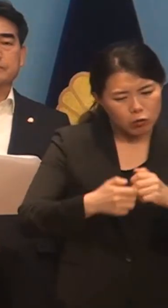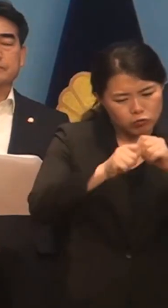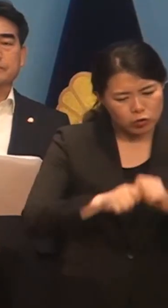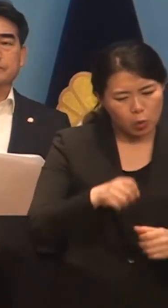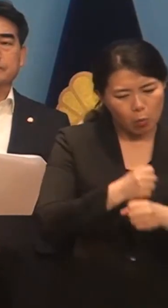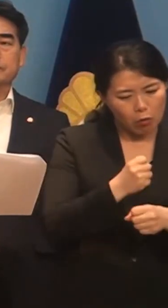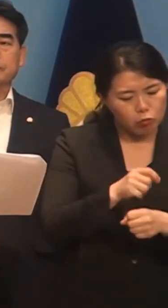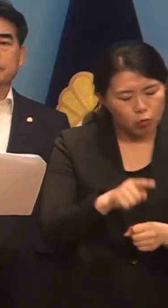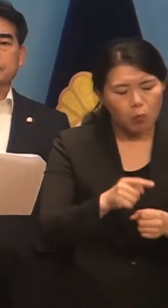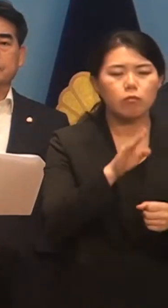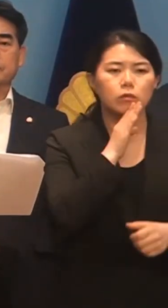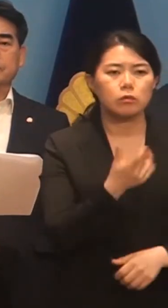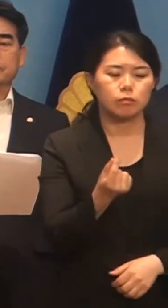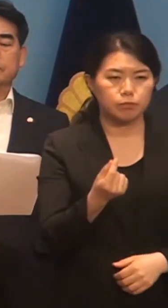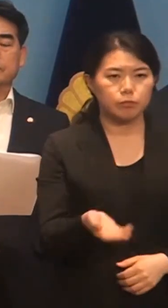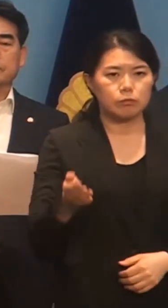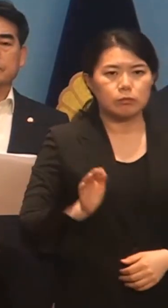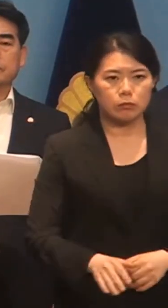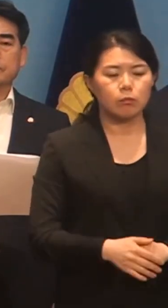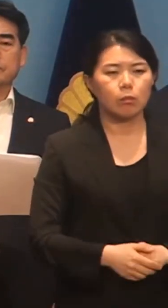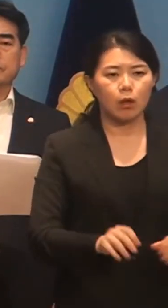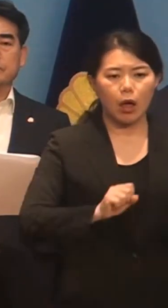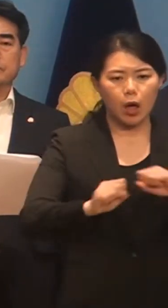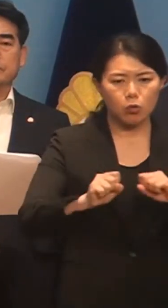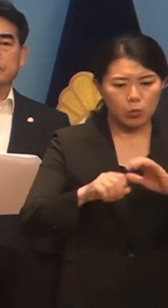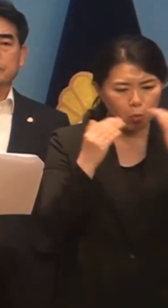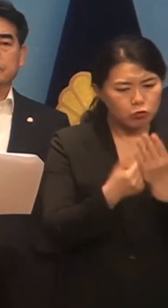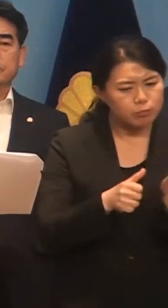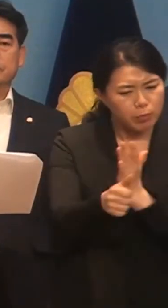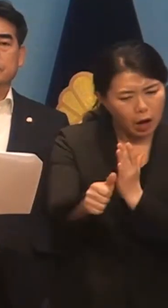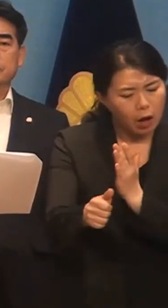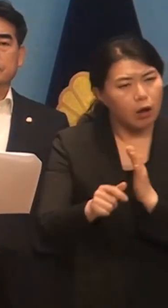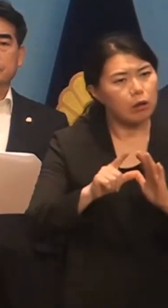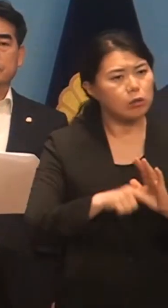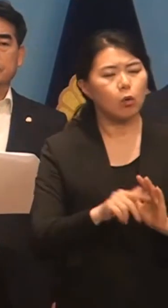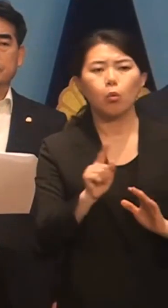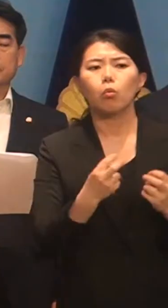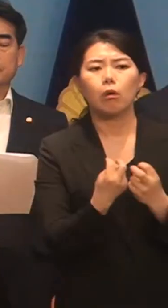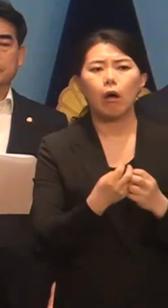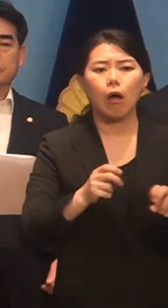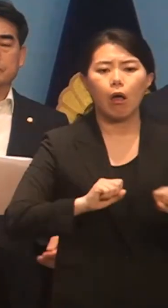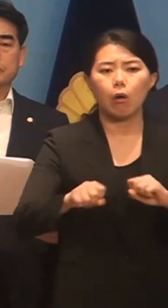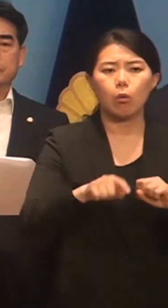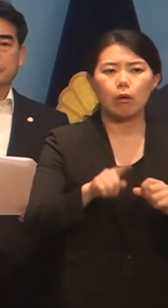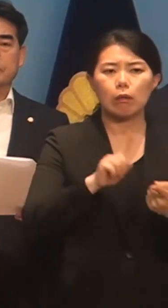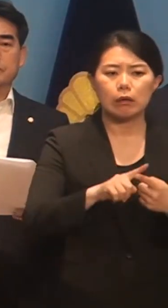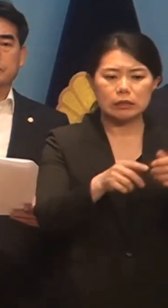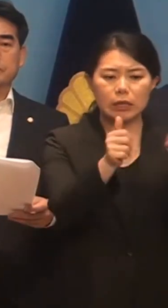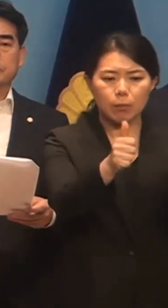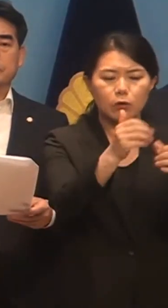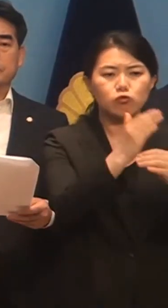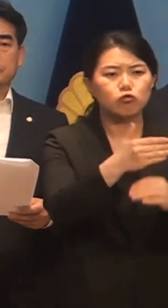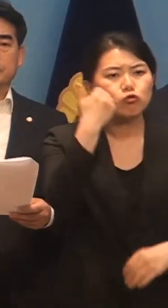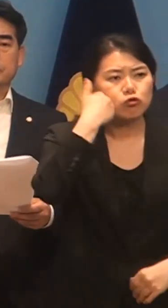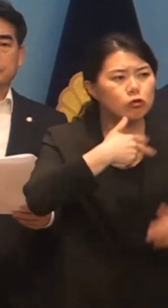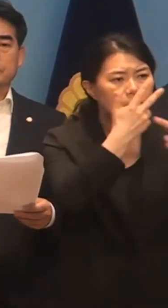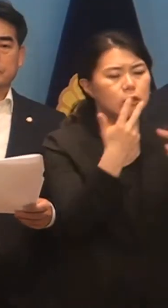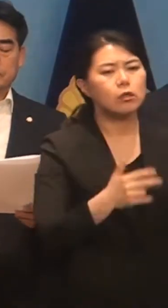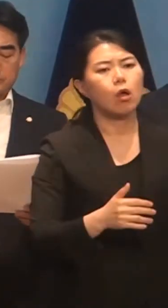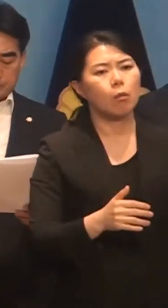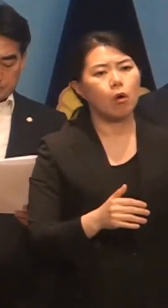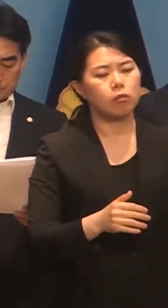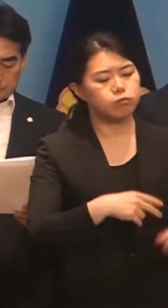타당할 것입니다. 그럼에도 불구하고 행위 자체를 삭제한다는 것은 그 행위로 재판을 받고 있는